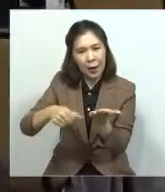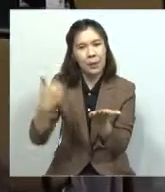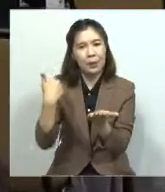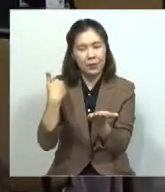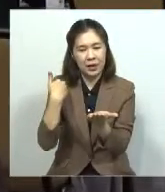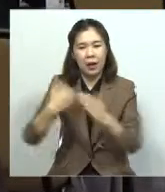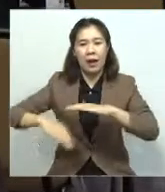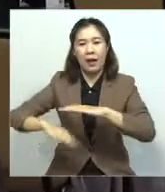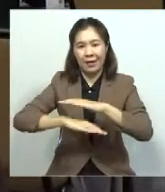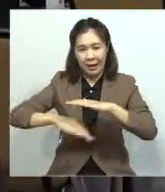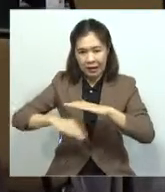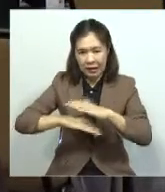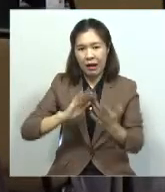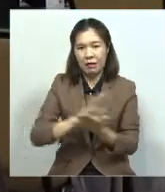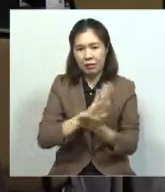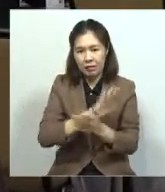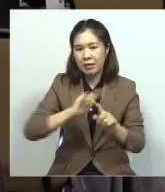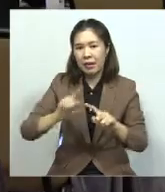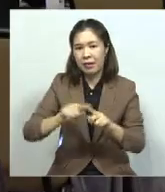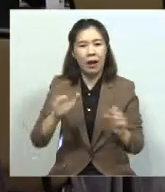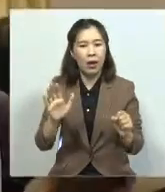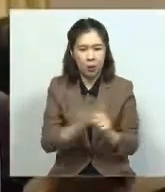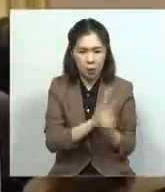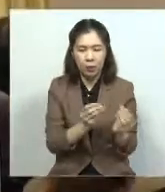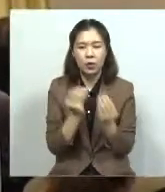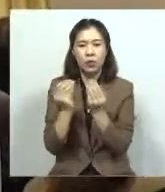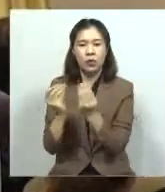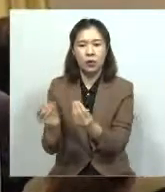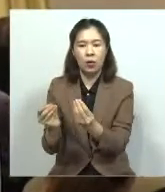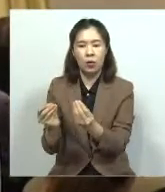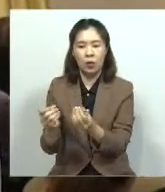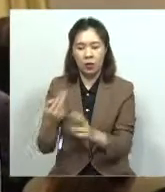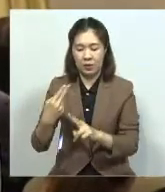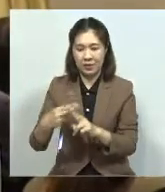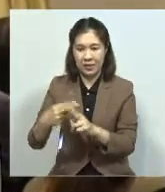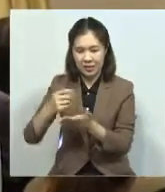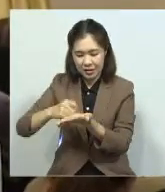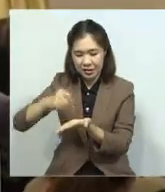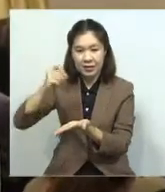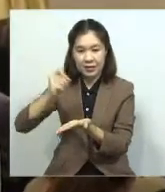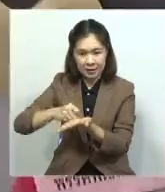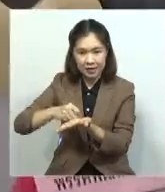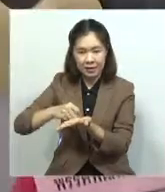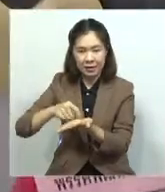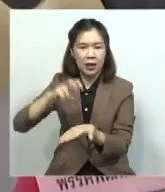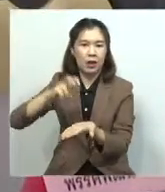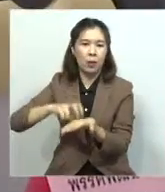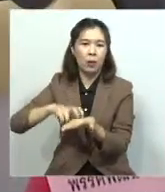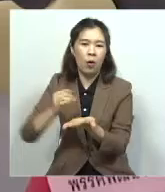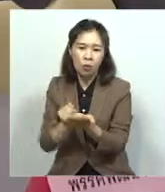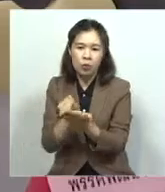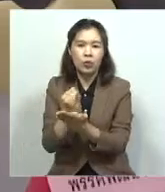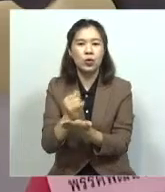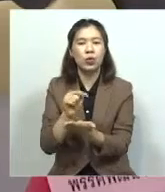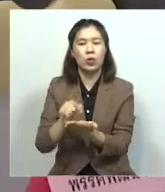มทั้งเอกสารหลักฐานที่เกี่ยวข้องให้ครบถ้วนตามความเป็นจริงและต้องลงรายมือชื่อและต้องลงลายมือชื่อรับรองความถูกต้อง